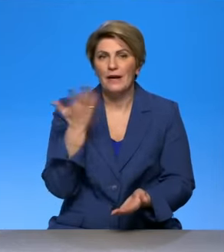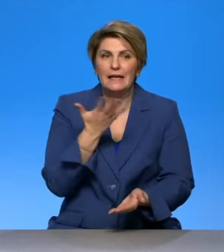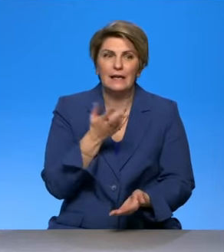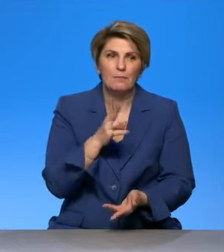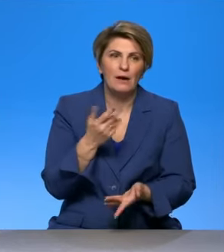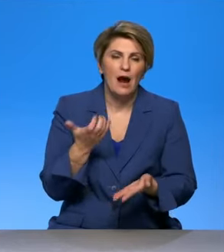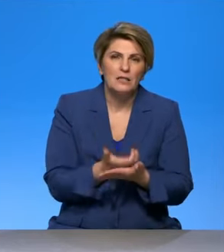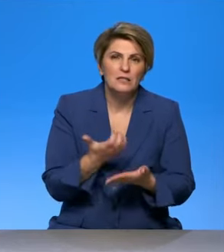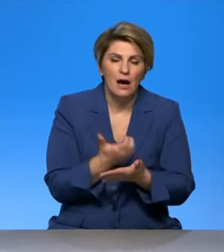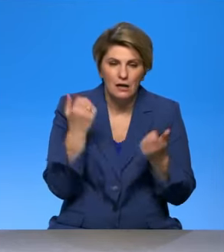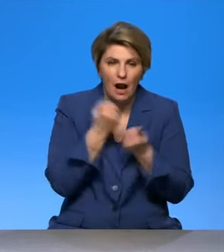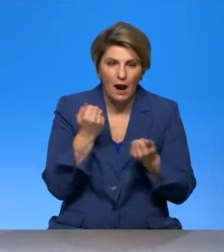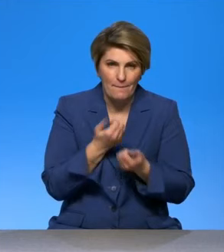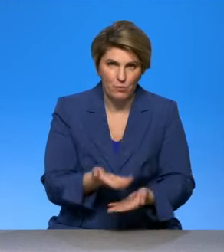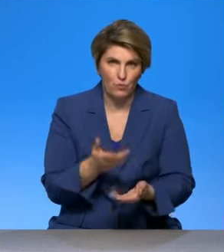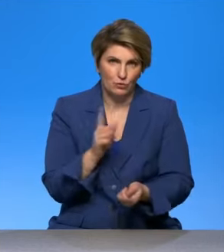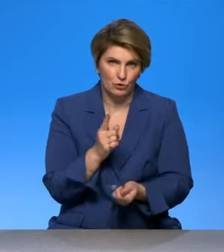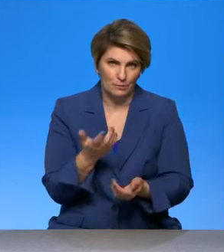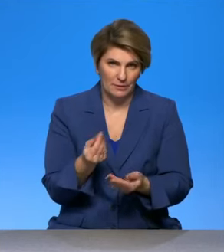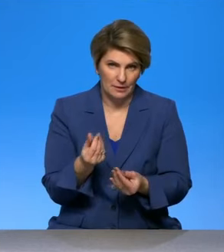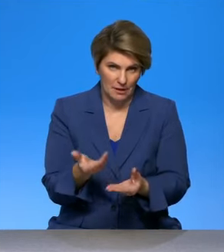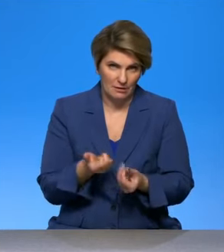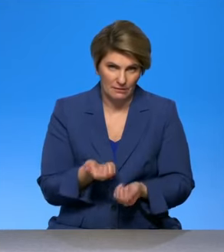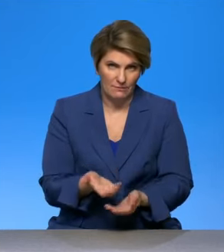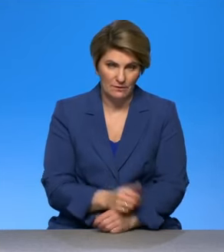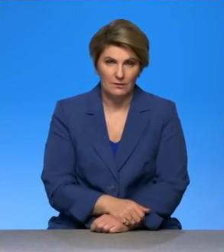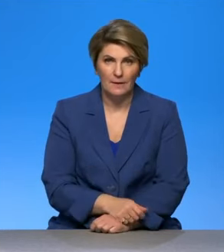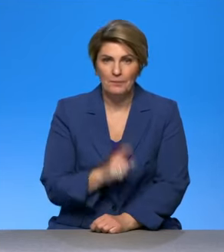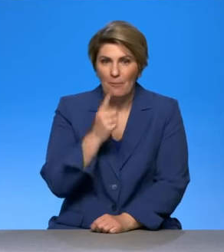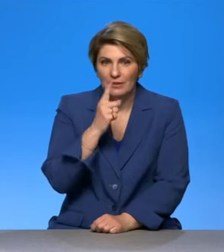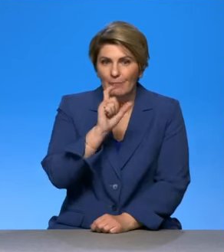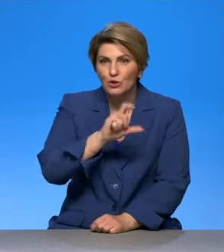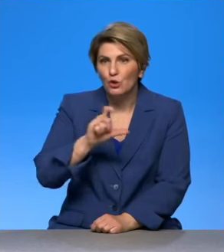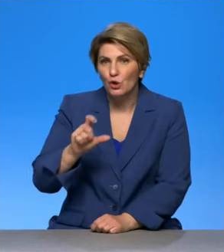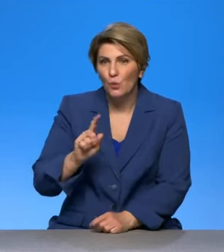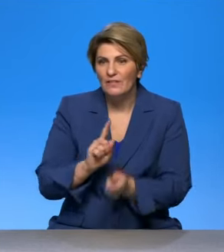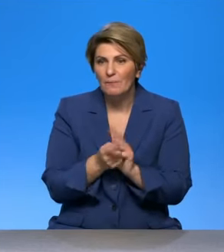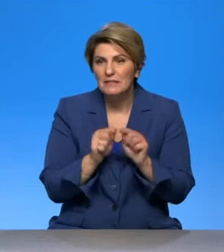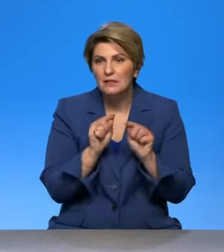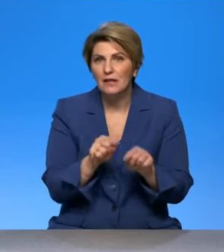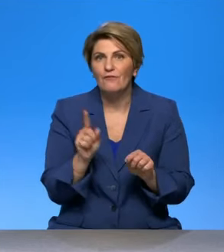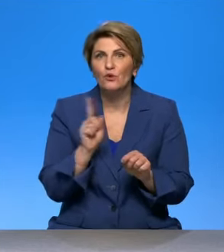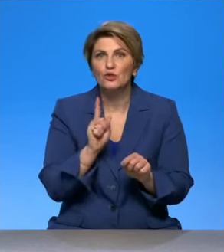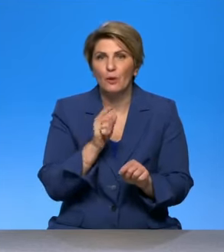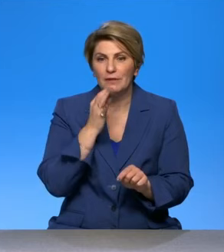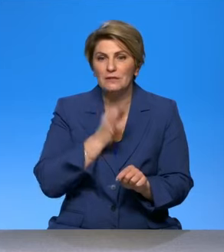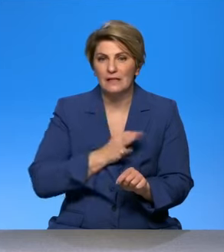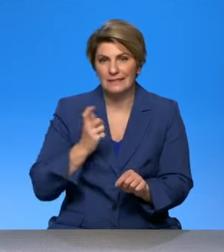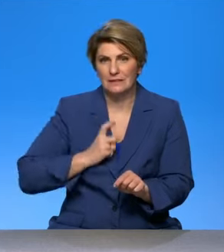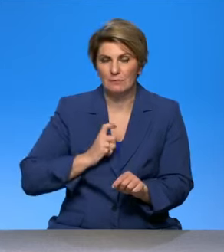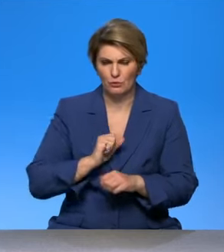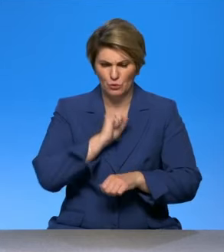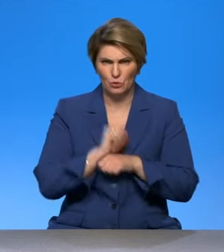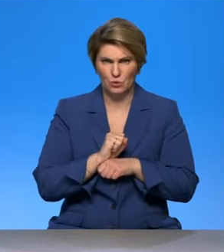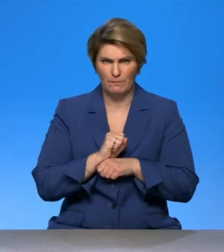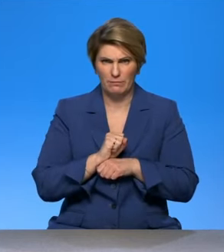именно речь о тех самых компетенциях, о которых вы и говорили, да. Потому что люди вместо того, чтобы сказать себе «стоп»,